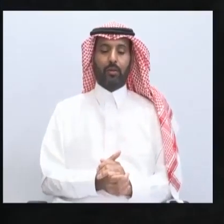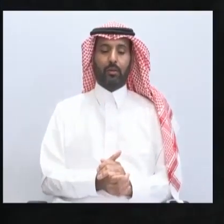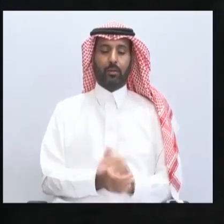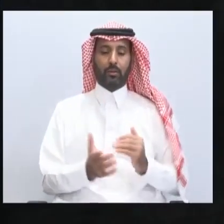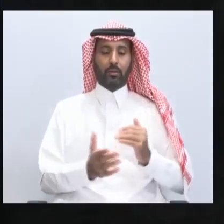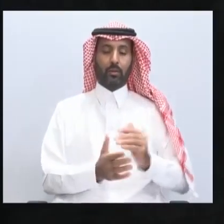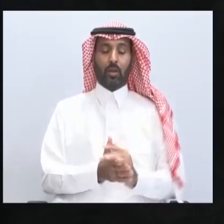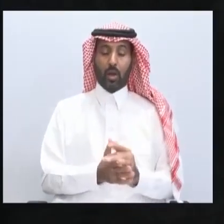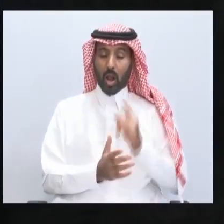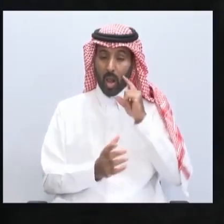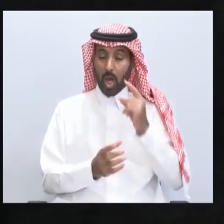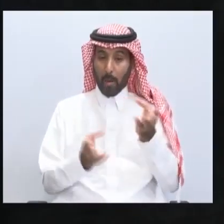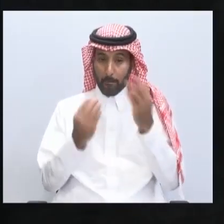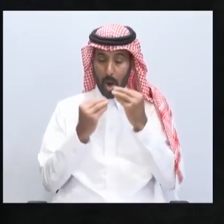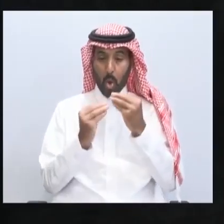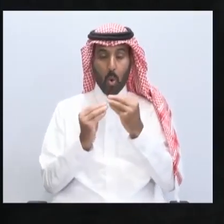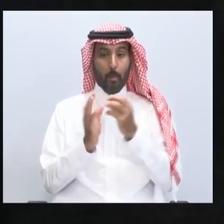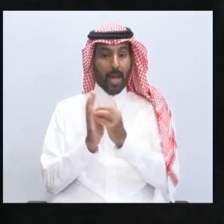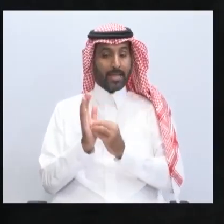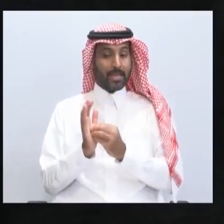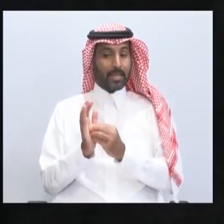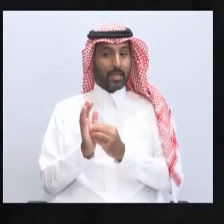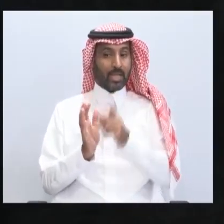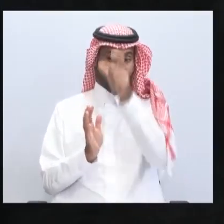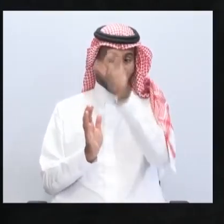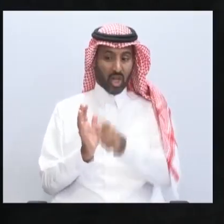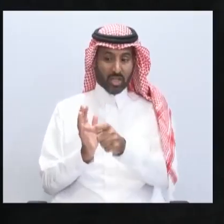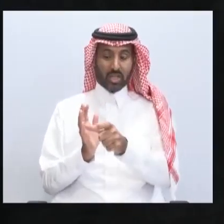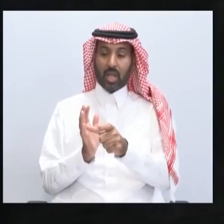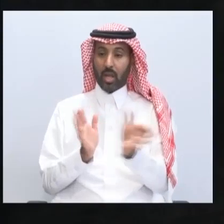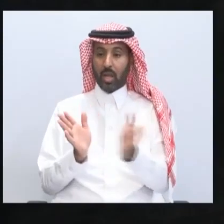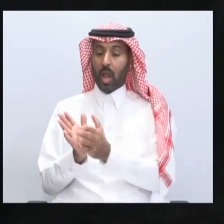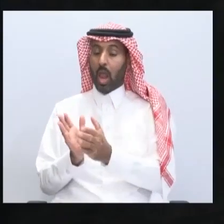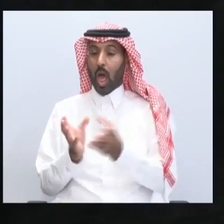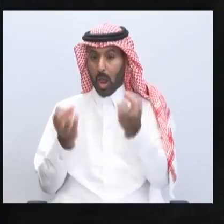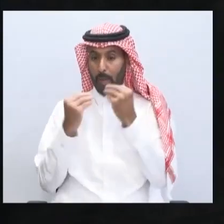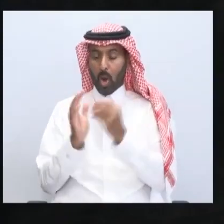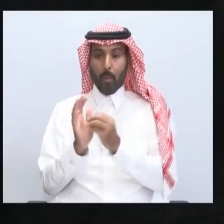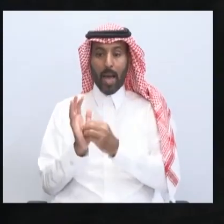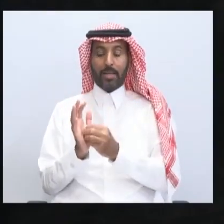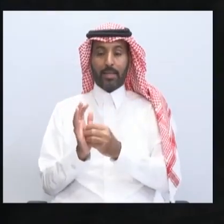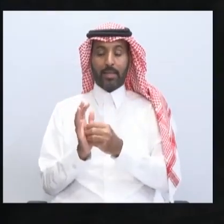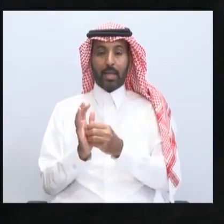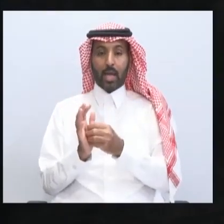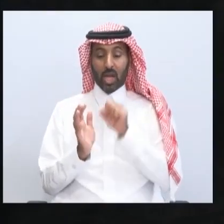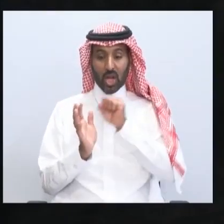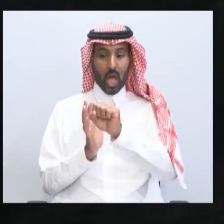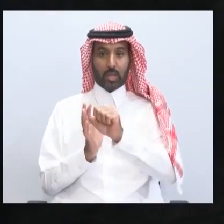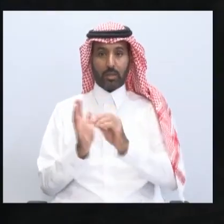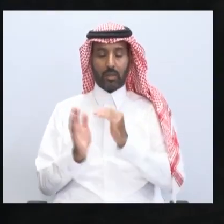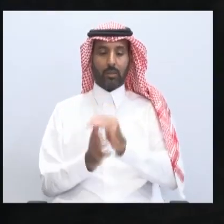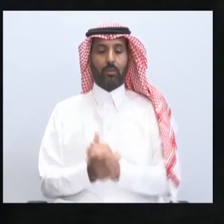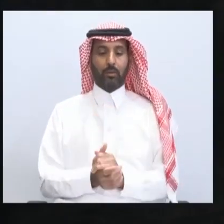النظار المعلومات الشخصيه والمعلومات الخاصه المعلومات الشخصيه